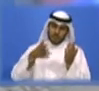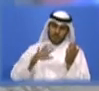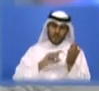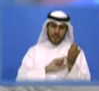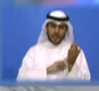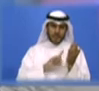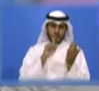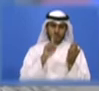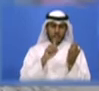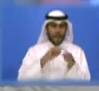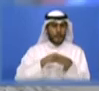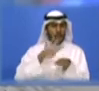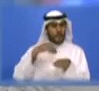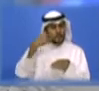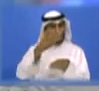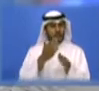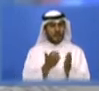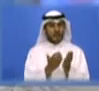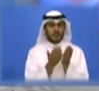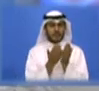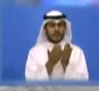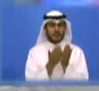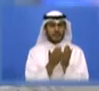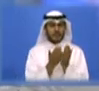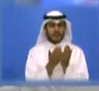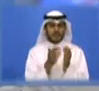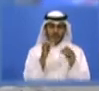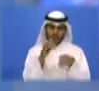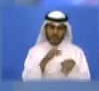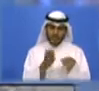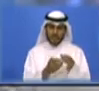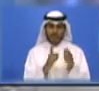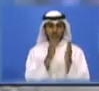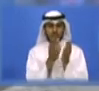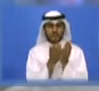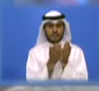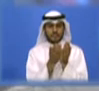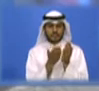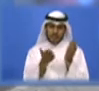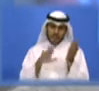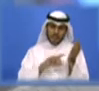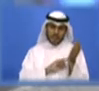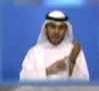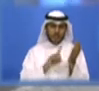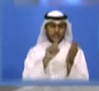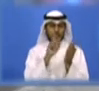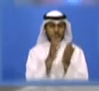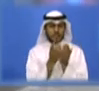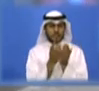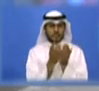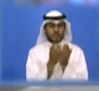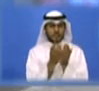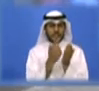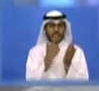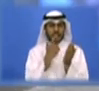85، وسيوار جثمان الثرى بعد صلاة عصر غد. انتقل إلى رحمة الله تعالى عبد الله نعمة